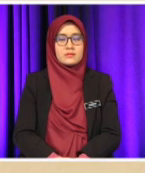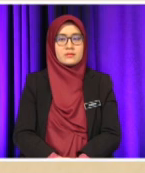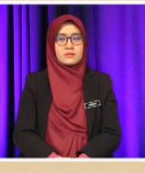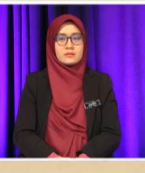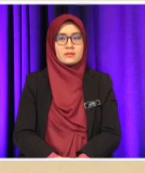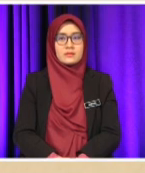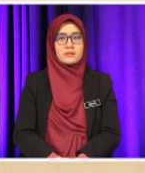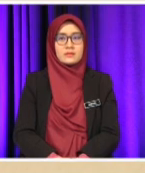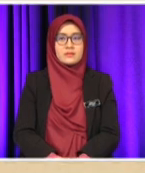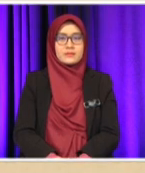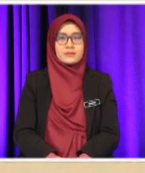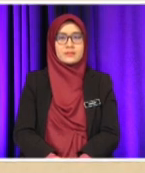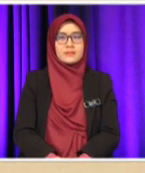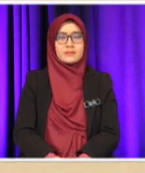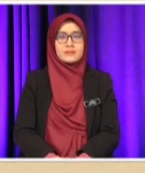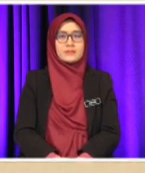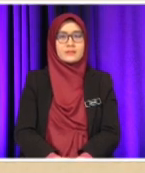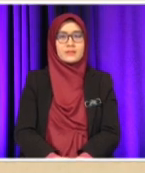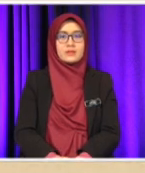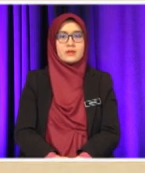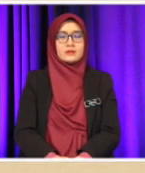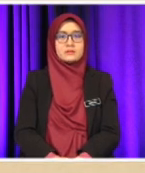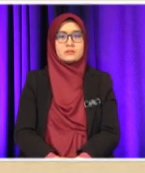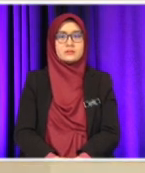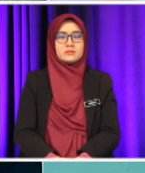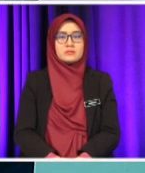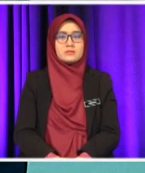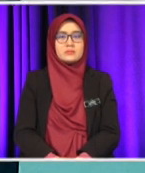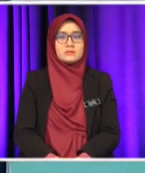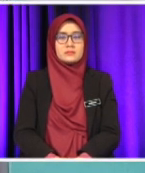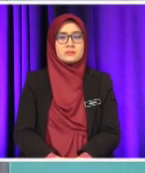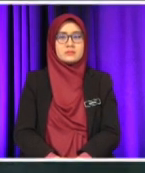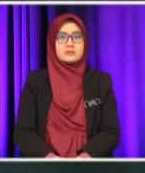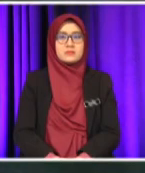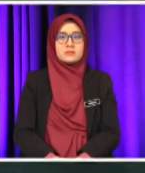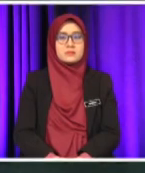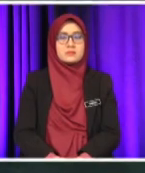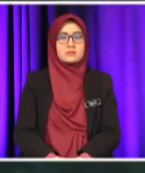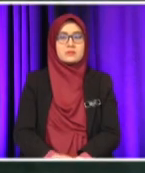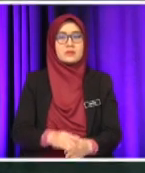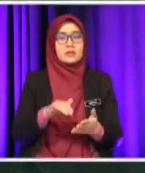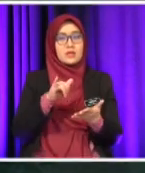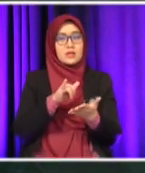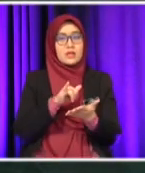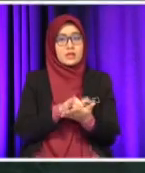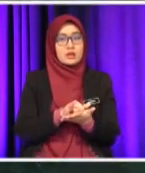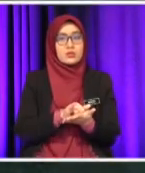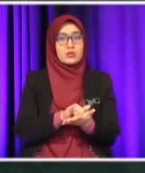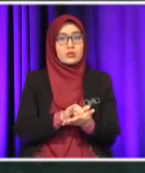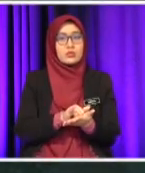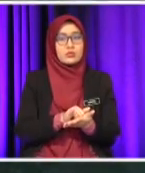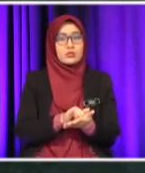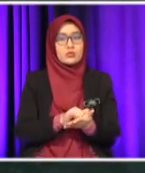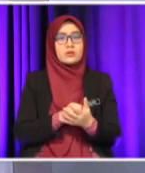kita beli masukkan apa sih sudah hadir jadi itu antara soal dan soalnya contoh bahagian